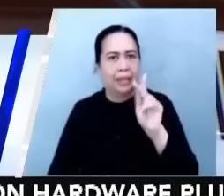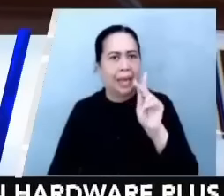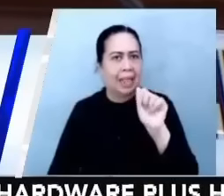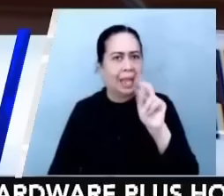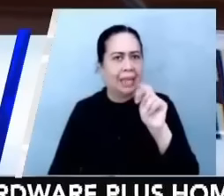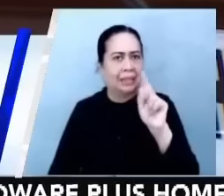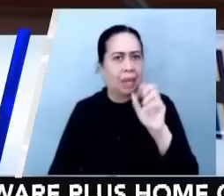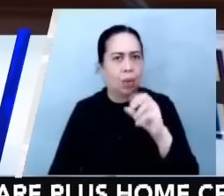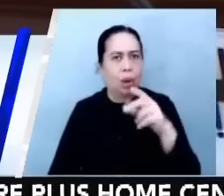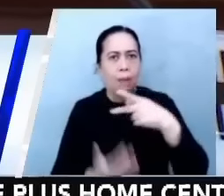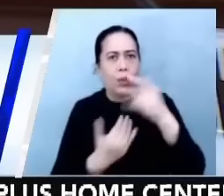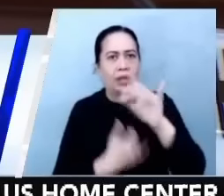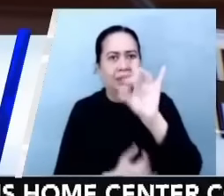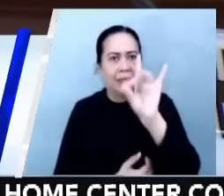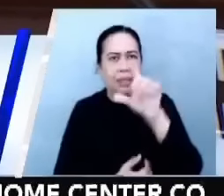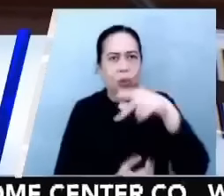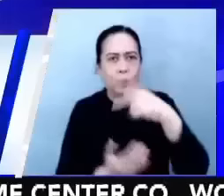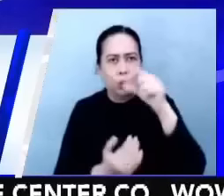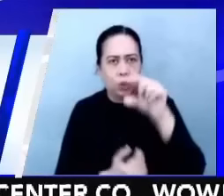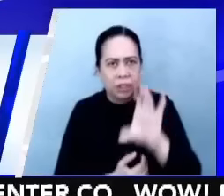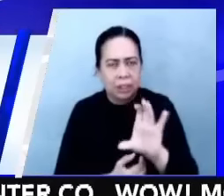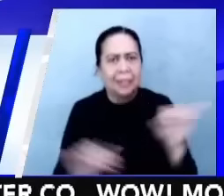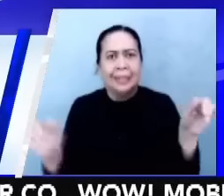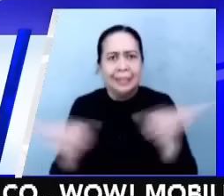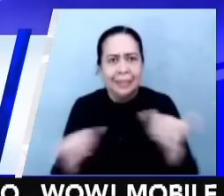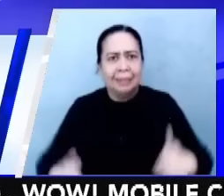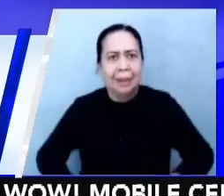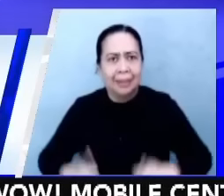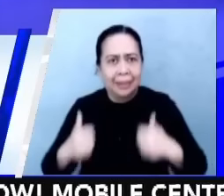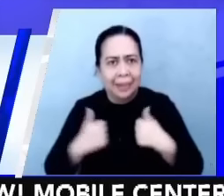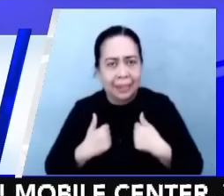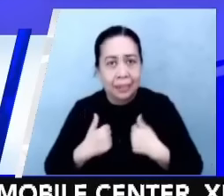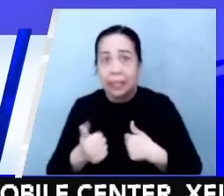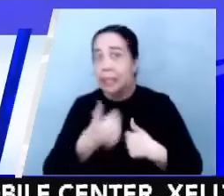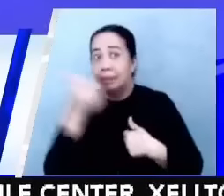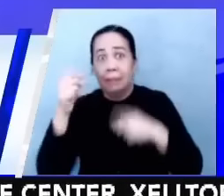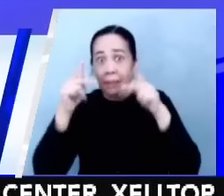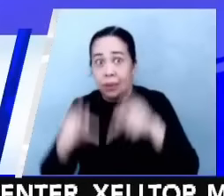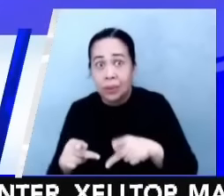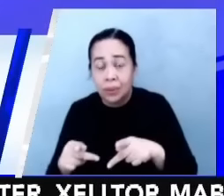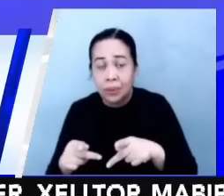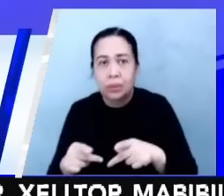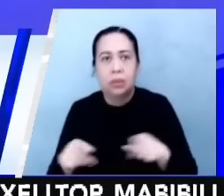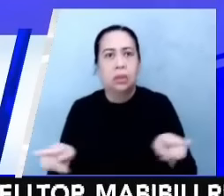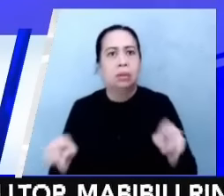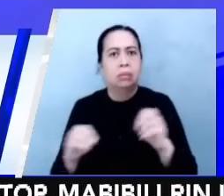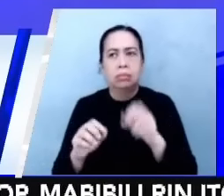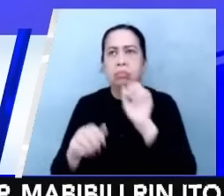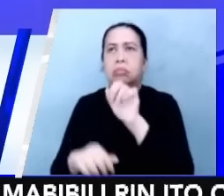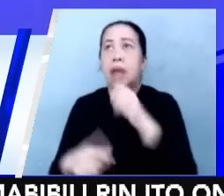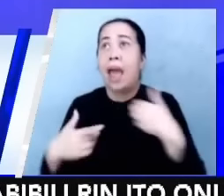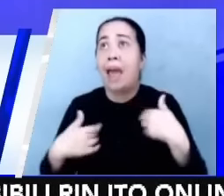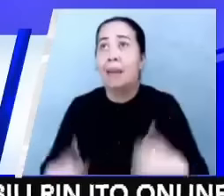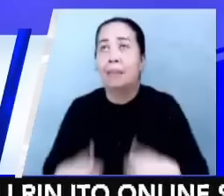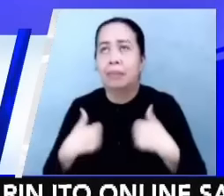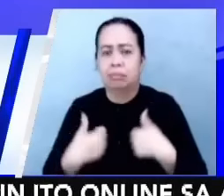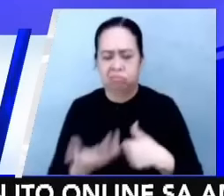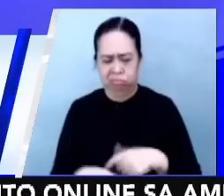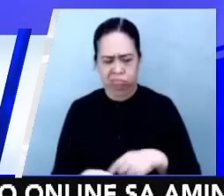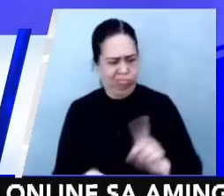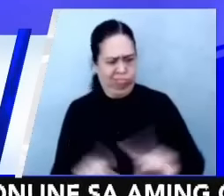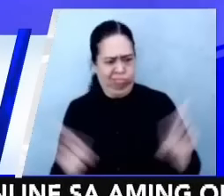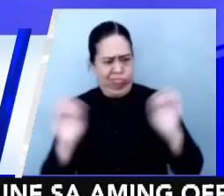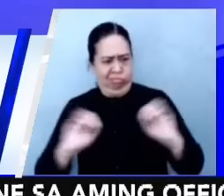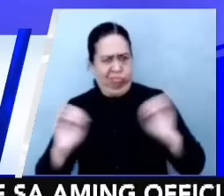8 QC pareho at ayon mismo sa inyo sa media Wala po namang taong nakatira sa address na to